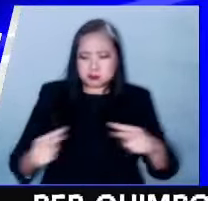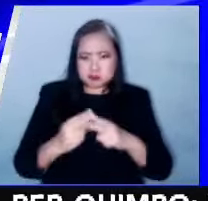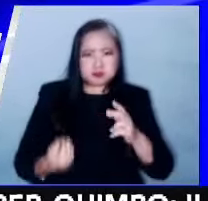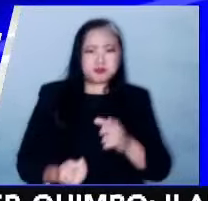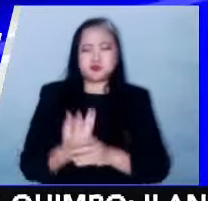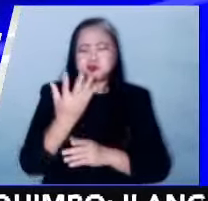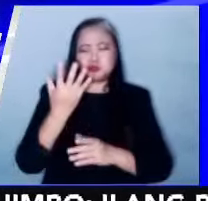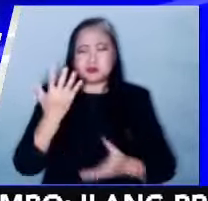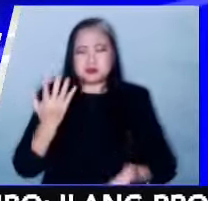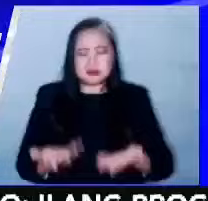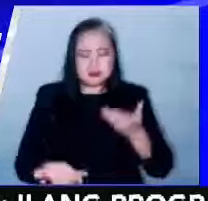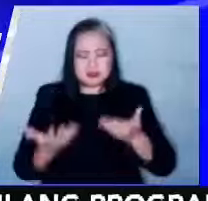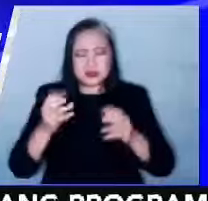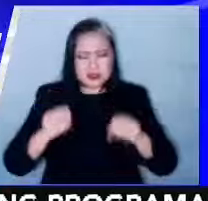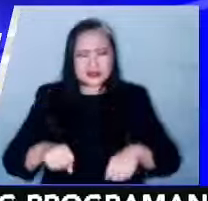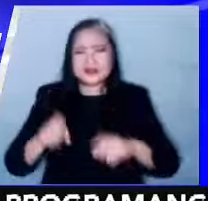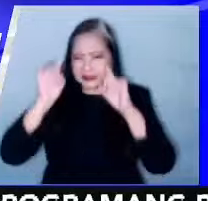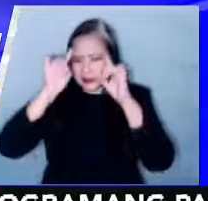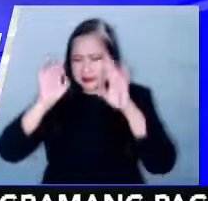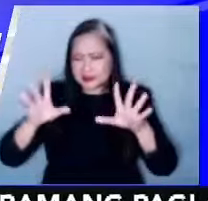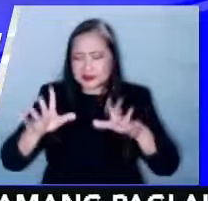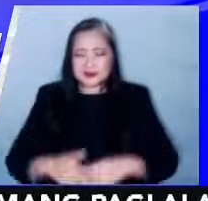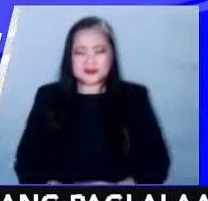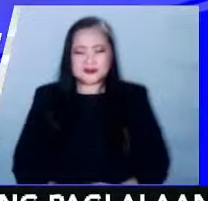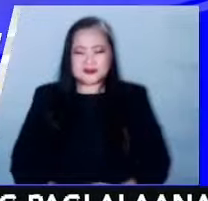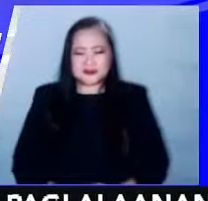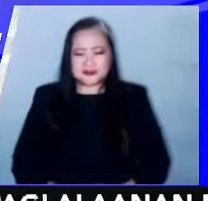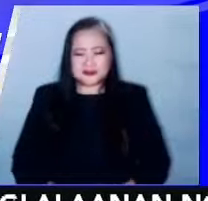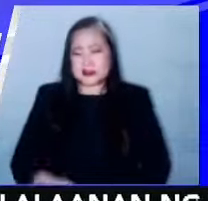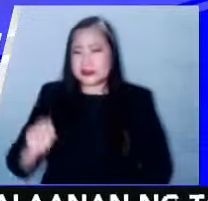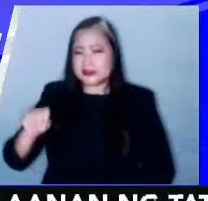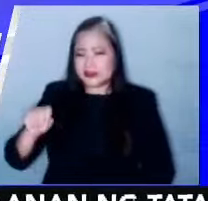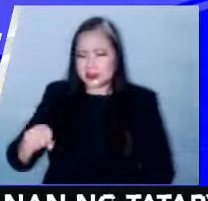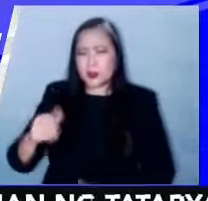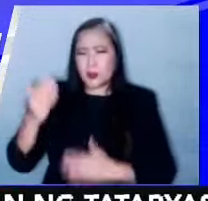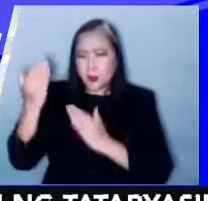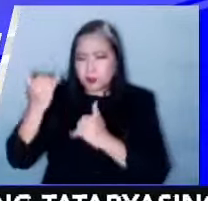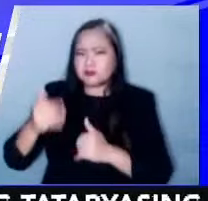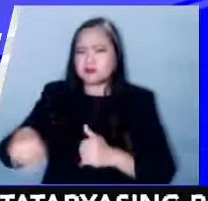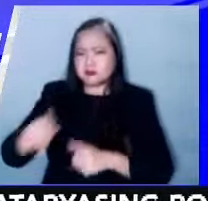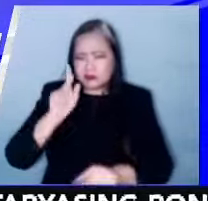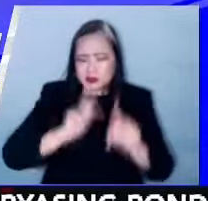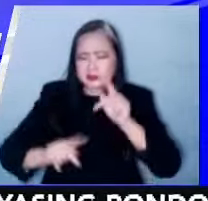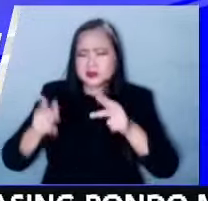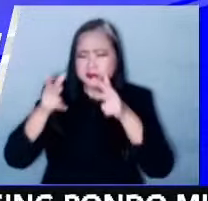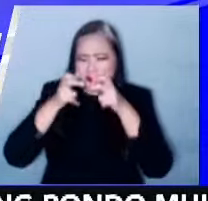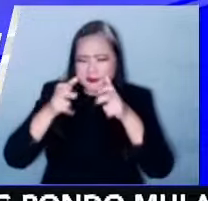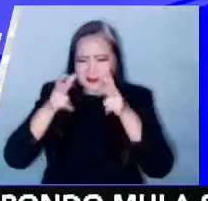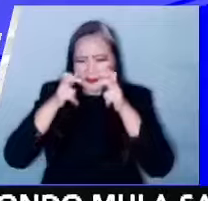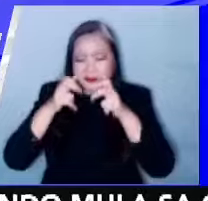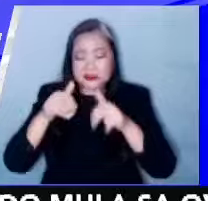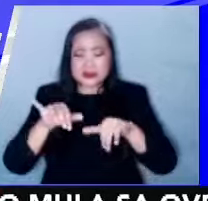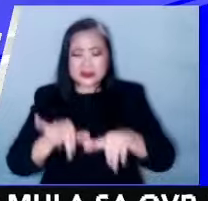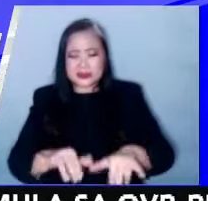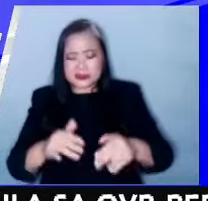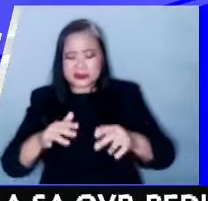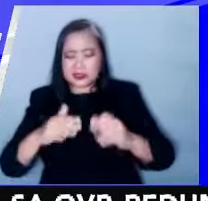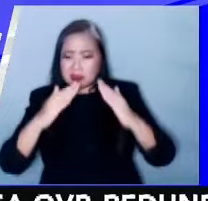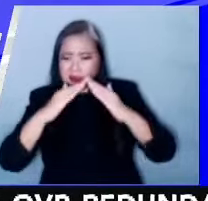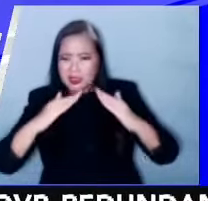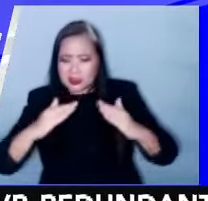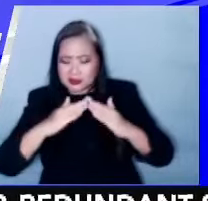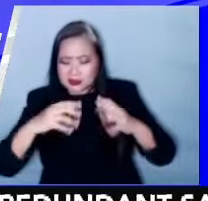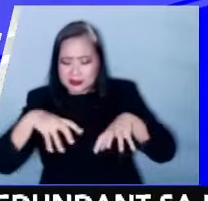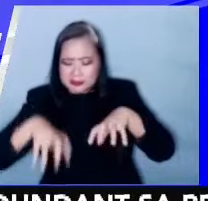del po yan oo oo yun Sana ho ay makinig diyan yung ating mga kababayan na nakatira diyan sa paligid ng bulkan Canlaon Maraming